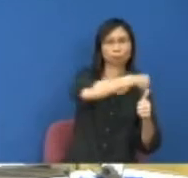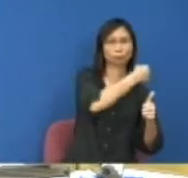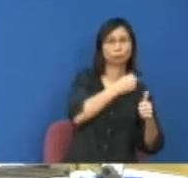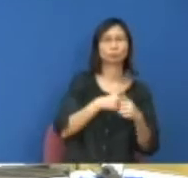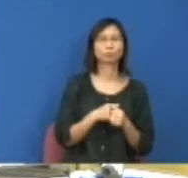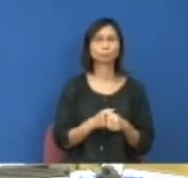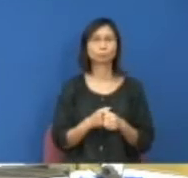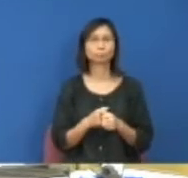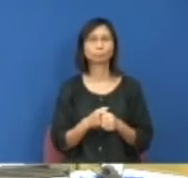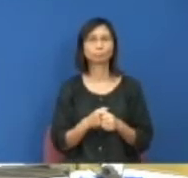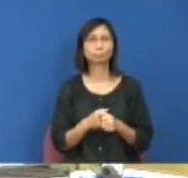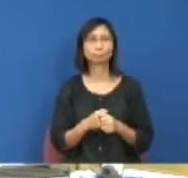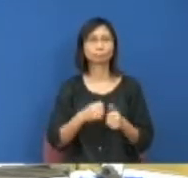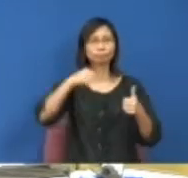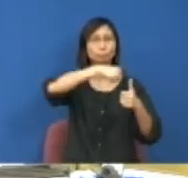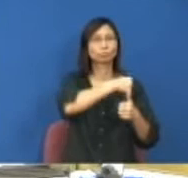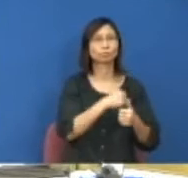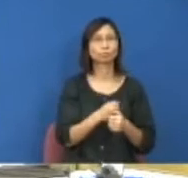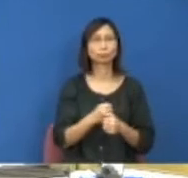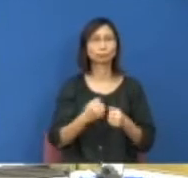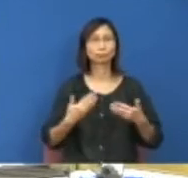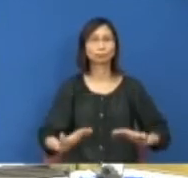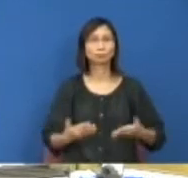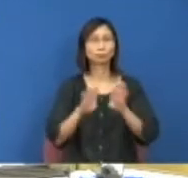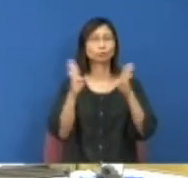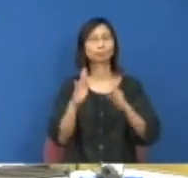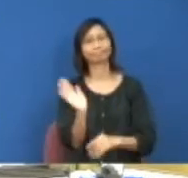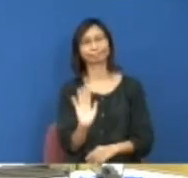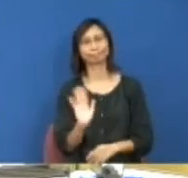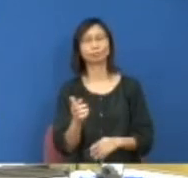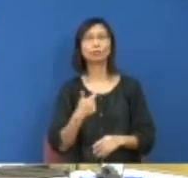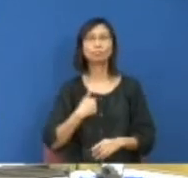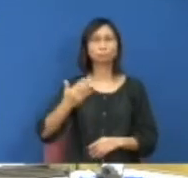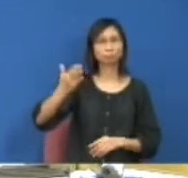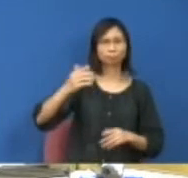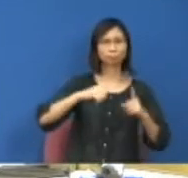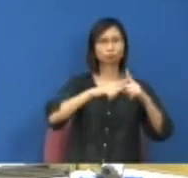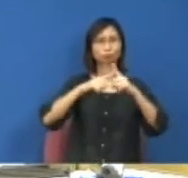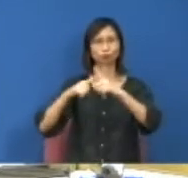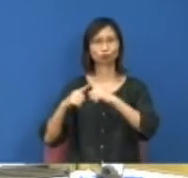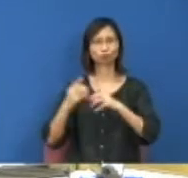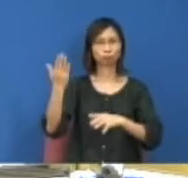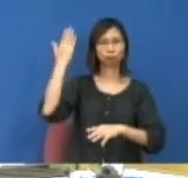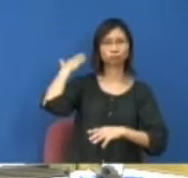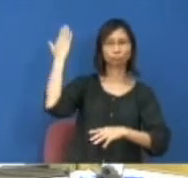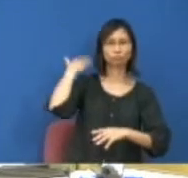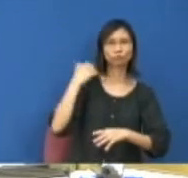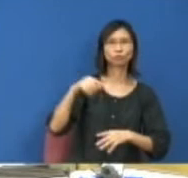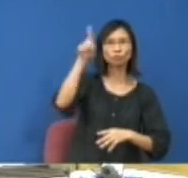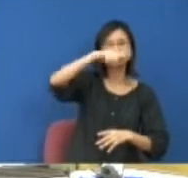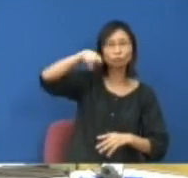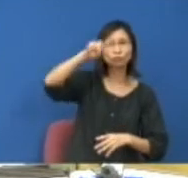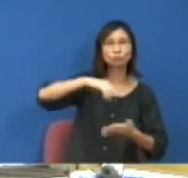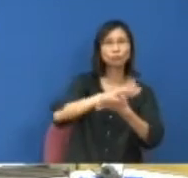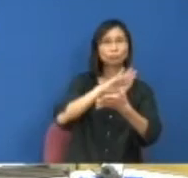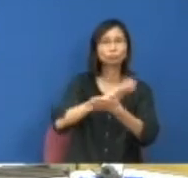係使用暴力，非始於今日，係即係我哋嘅祖先咧用咗都唔知幾多千年嘅嘢，即係暴力嘅開始，